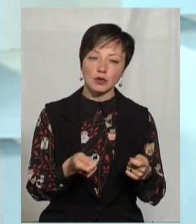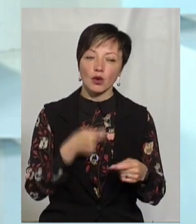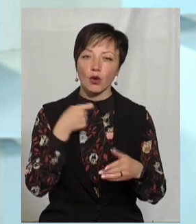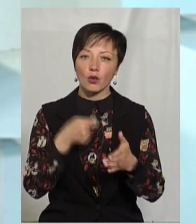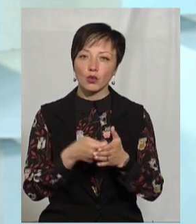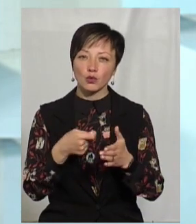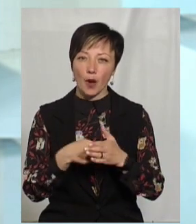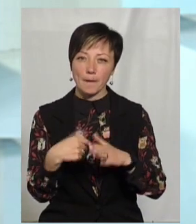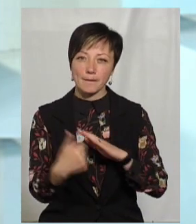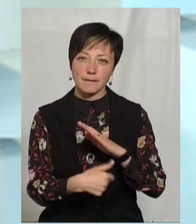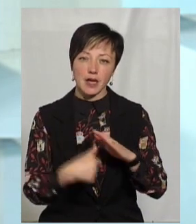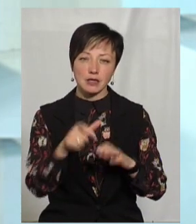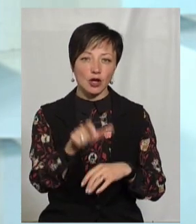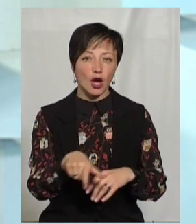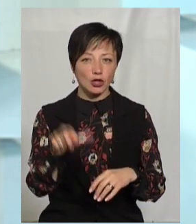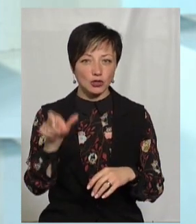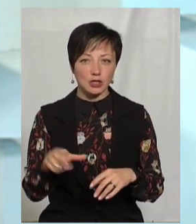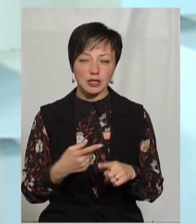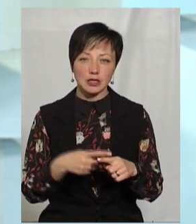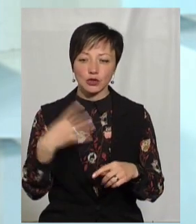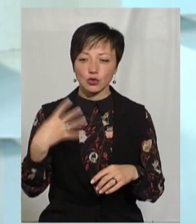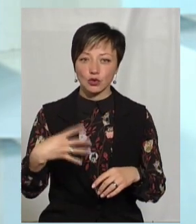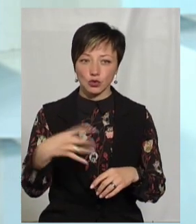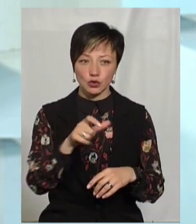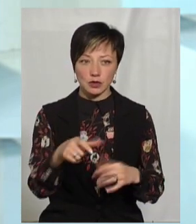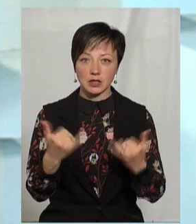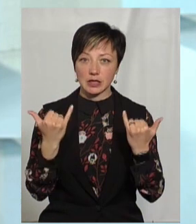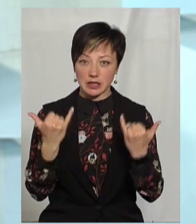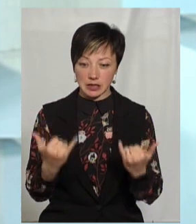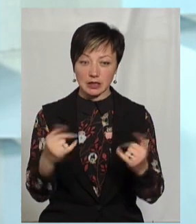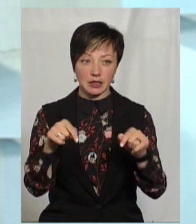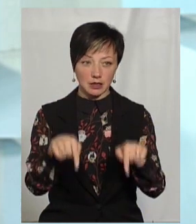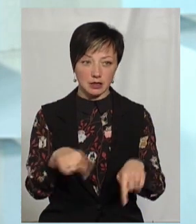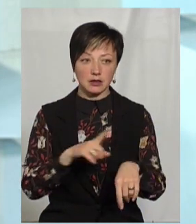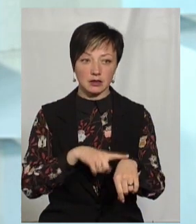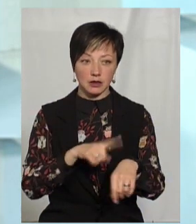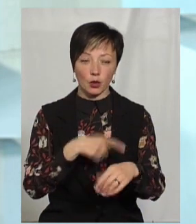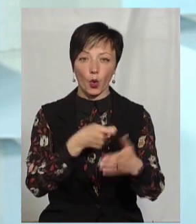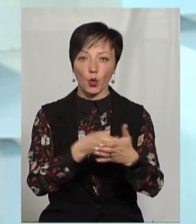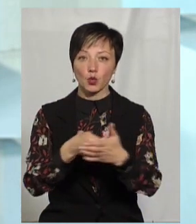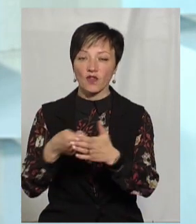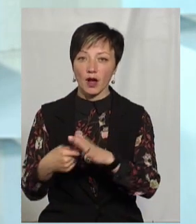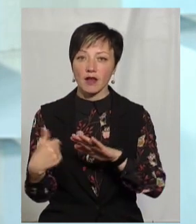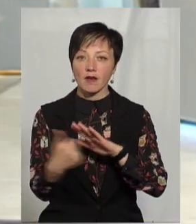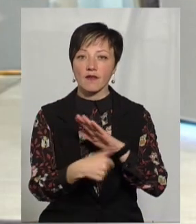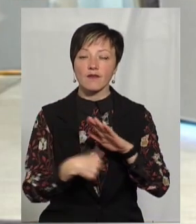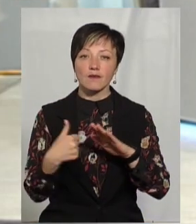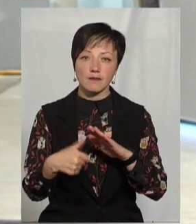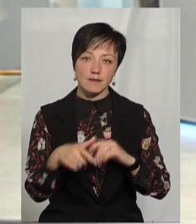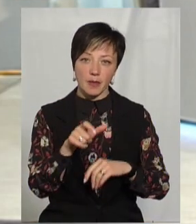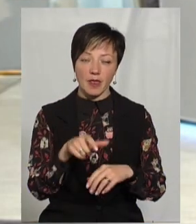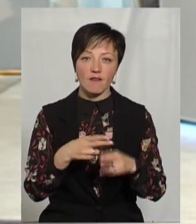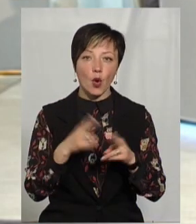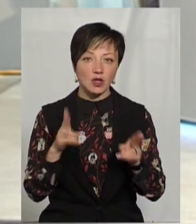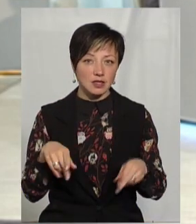годуємо безхатченків. Це 40 чоловік. От прямо зараз йде годування безхатченків на ЖД вокзалі. Так,